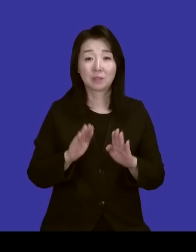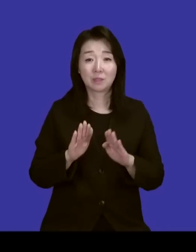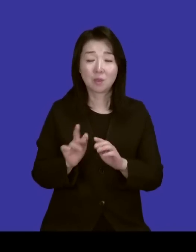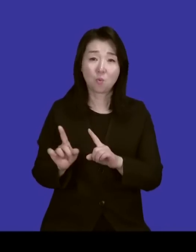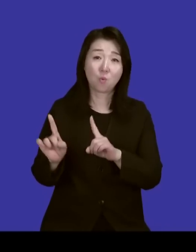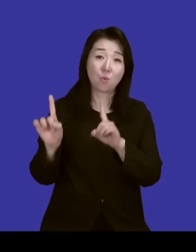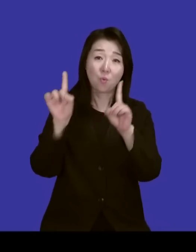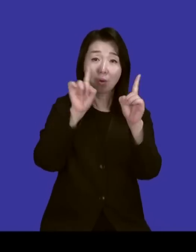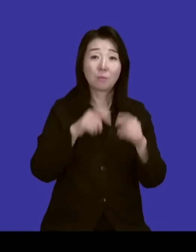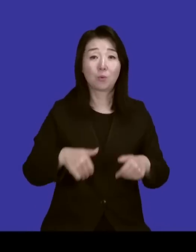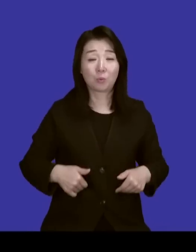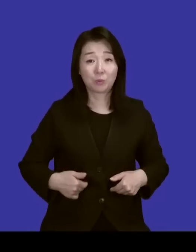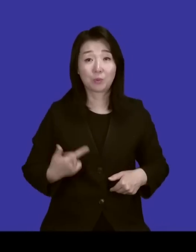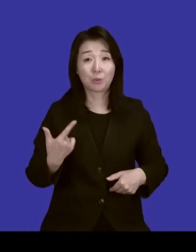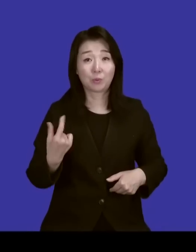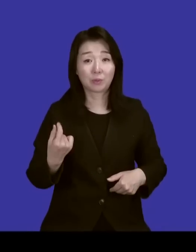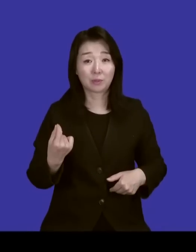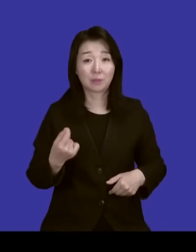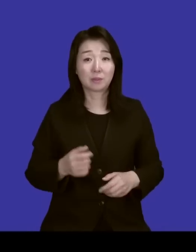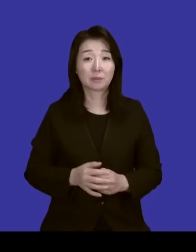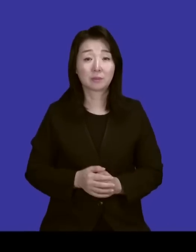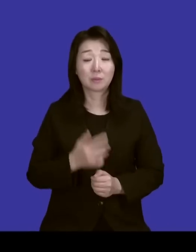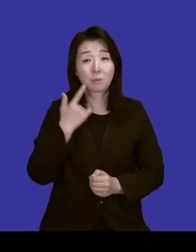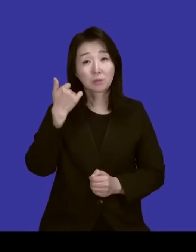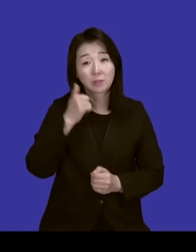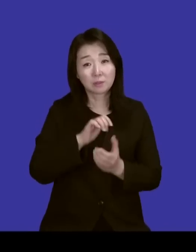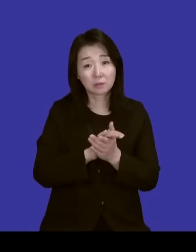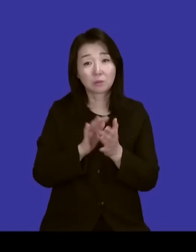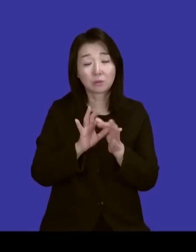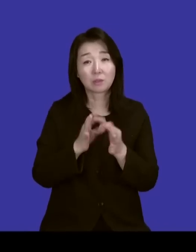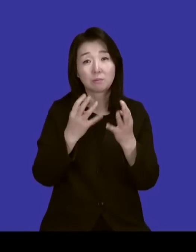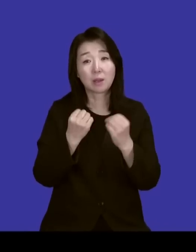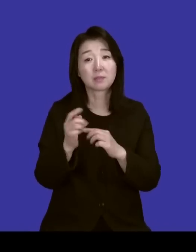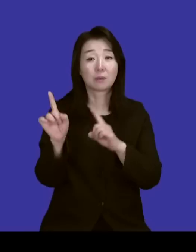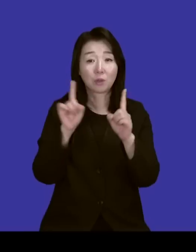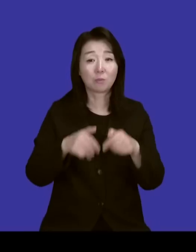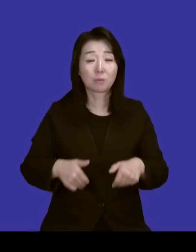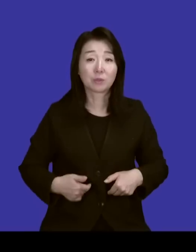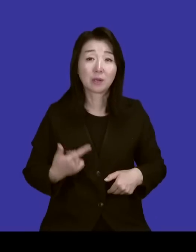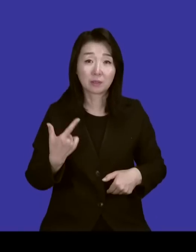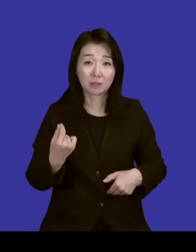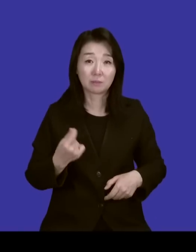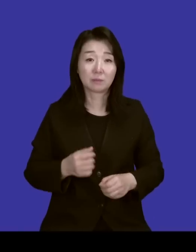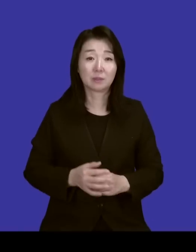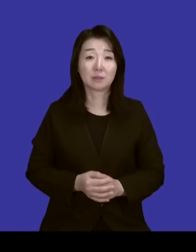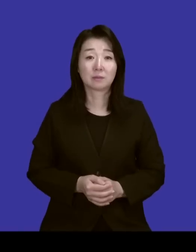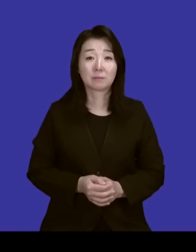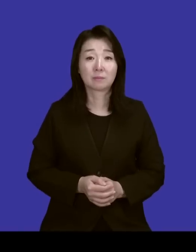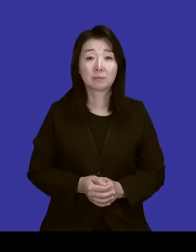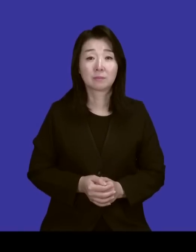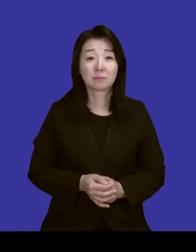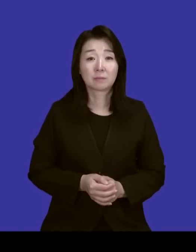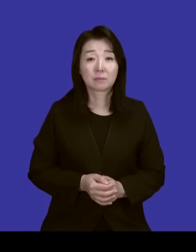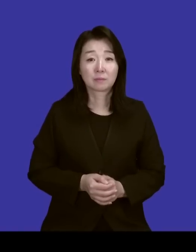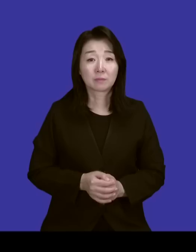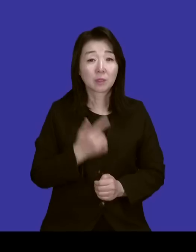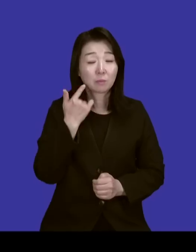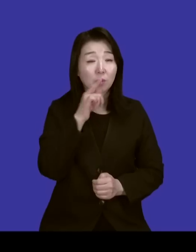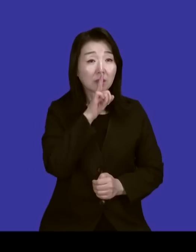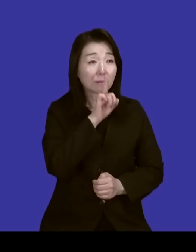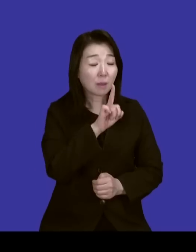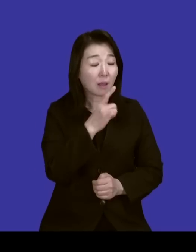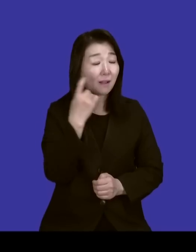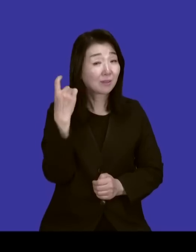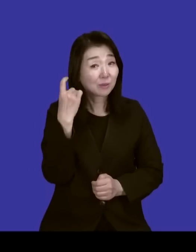회복을 해야 될 시기가 오기 때문에 그렇습니다. 혹시 그 기도를 통해서 많은 사람들이 회복이 필요할 것 같다는 생각이 그래요. 목사님 말씀